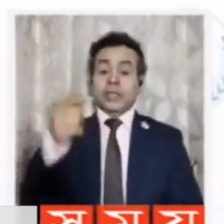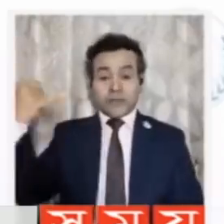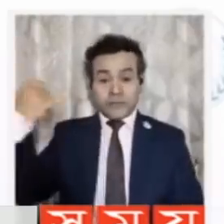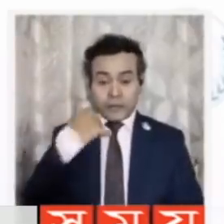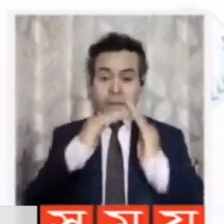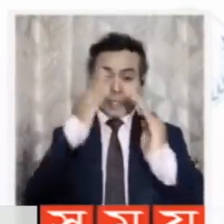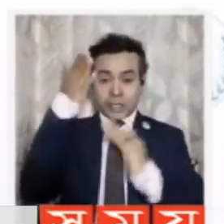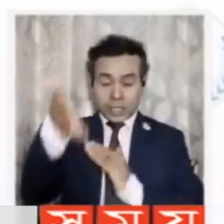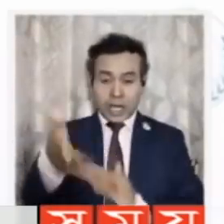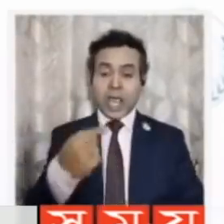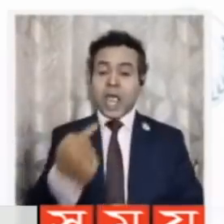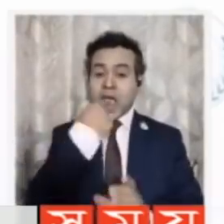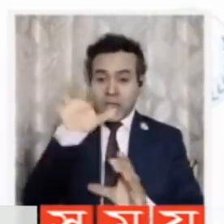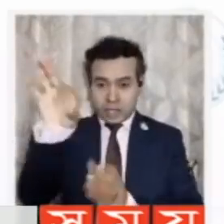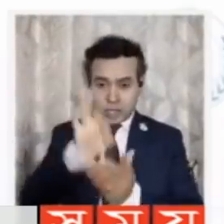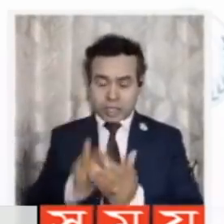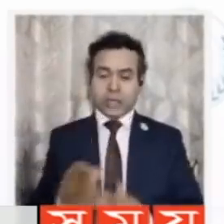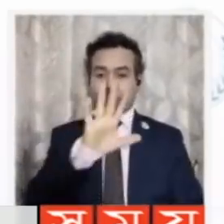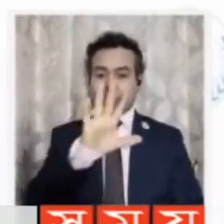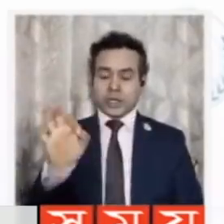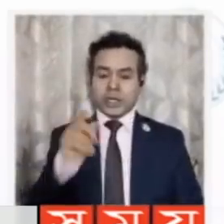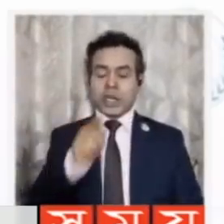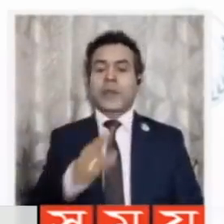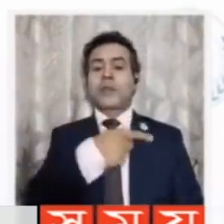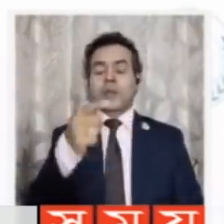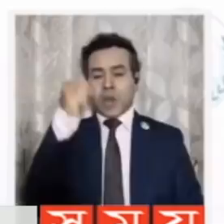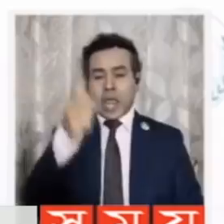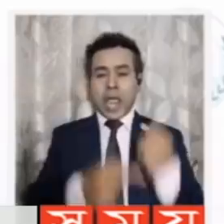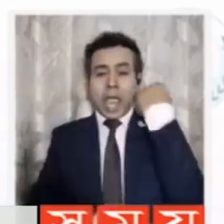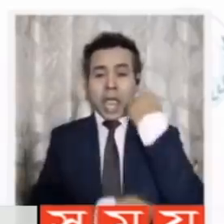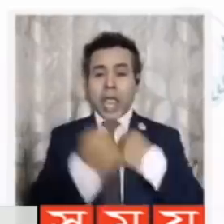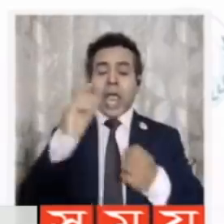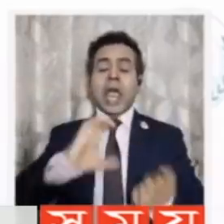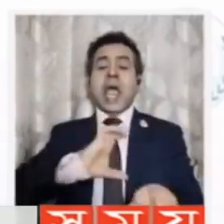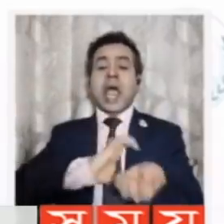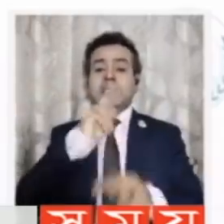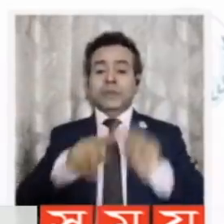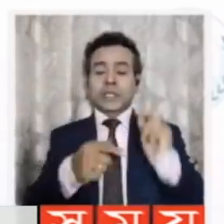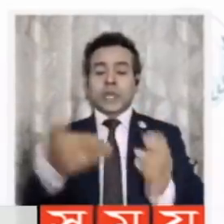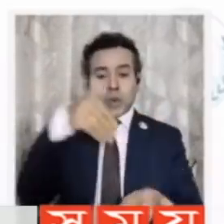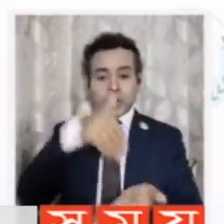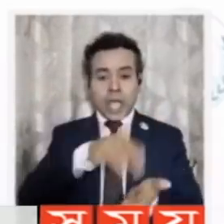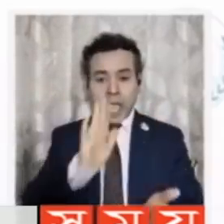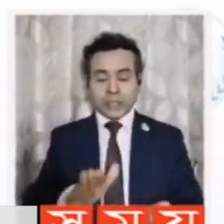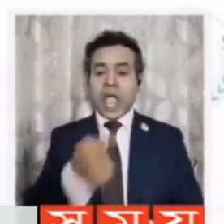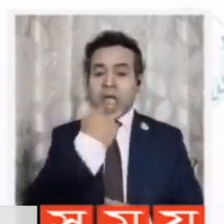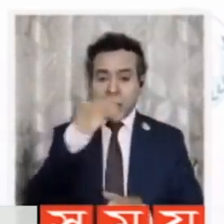নমুনা 200 টাকা। এখানে যে শর্তগুলি আছে এগুলির প্রতি বিশেষভাবে দৃষ্টি আকর্ষণ